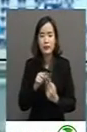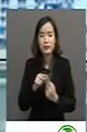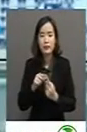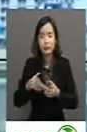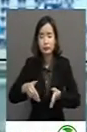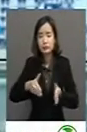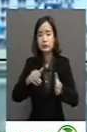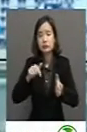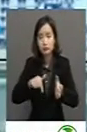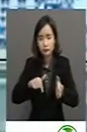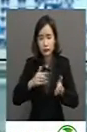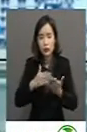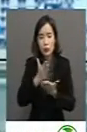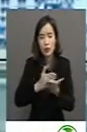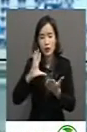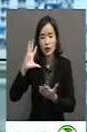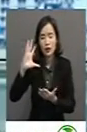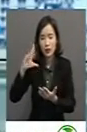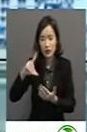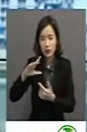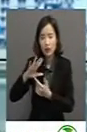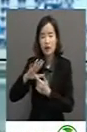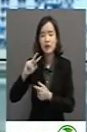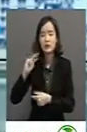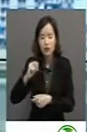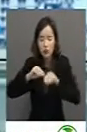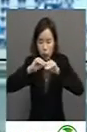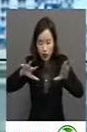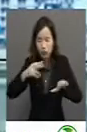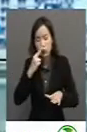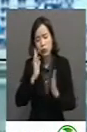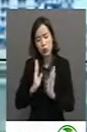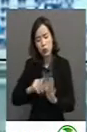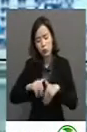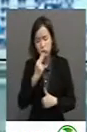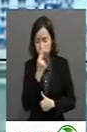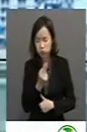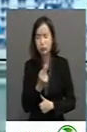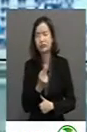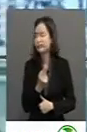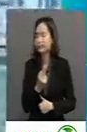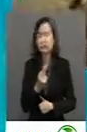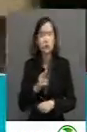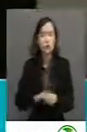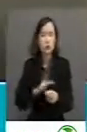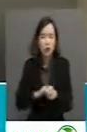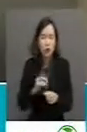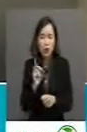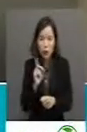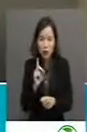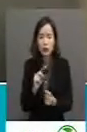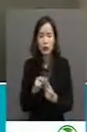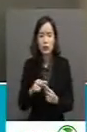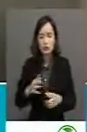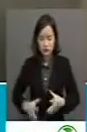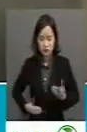ามอินทราย่านบางชันเมื่อแชร์กันออกไปก็สะเทือนใจคนในสังคมแหละครับสำหรับกรณีของคุณแม่วัยใสที่